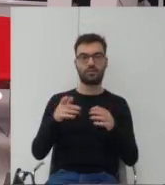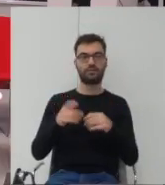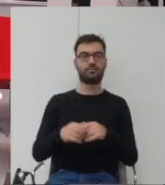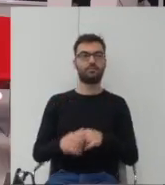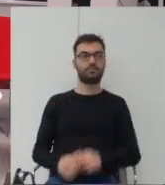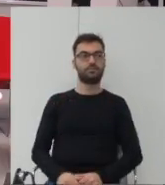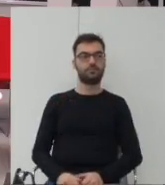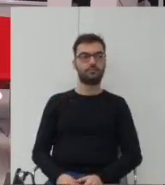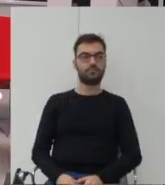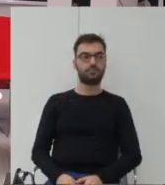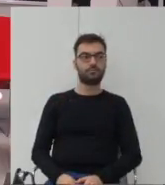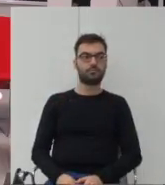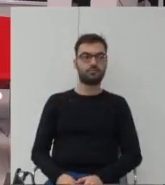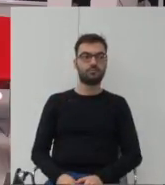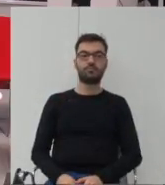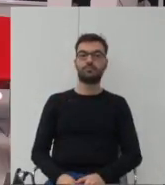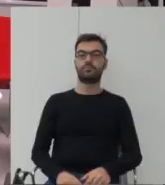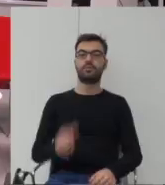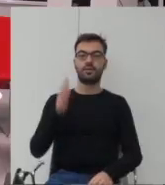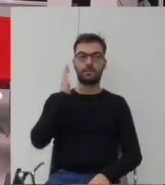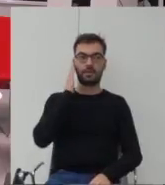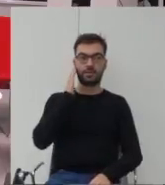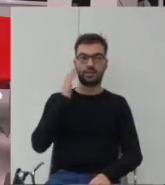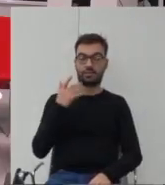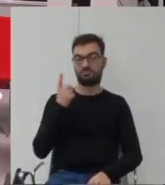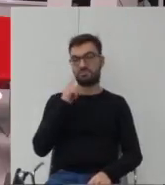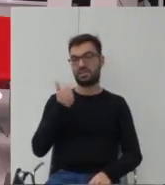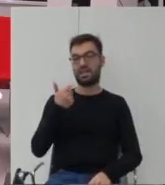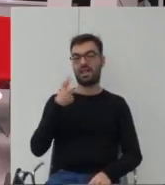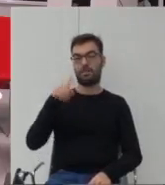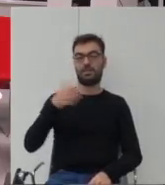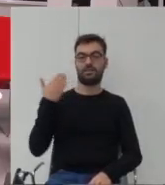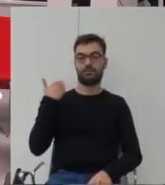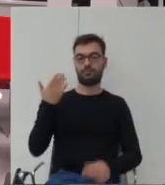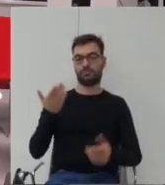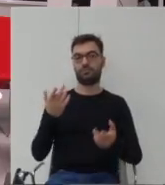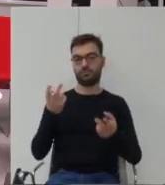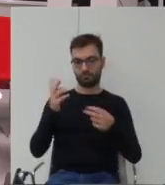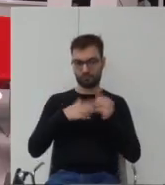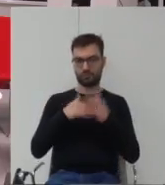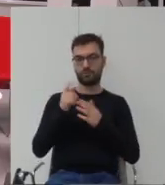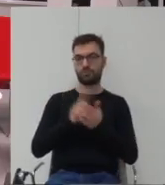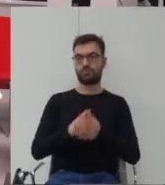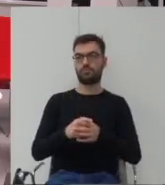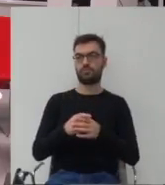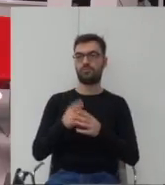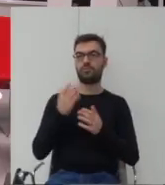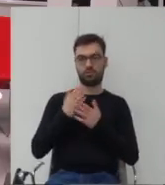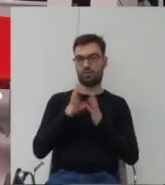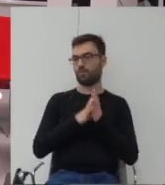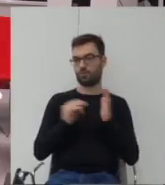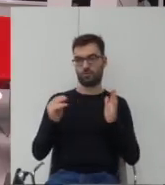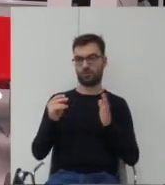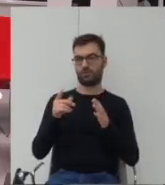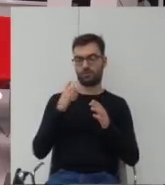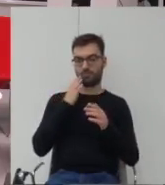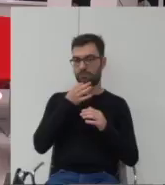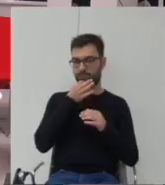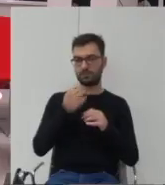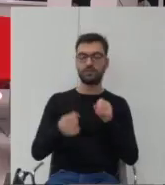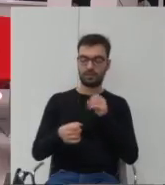użytkowania i mieszkanie, które raptem kilka miesięcy temu zostało powołane do życia. Czyli jako wzorcowe na razie